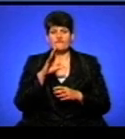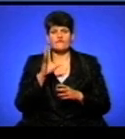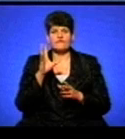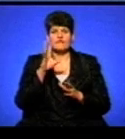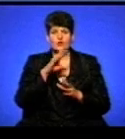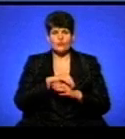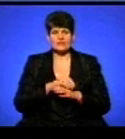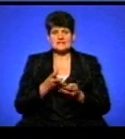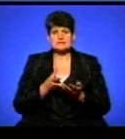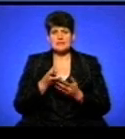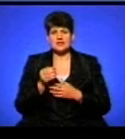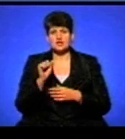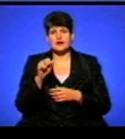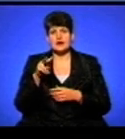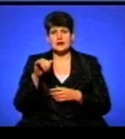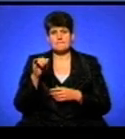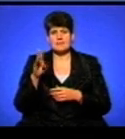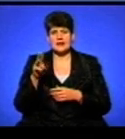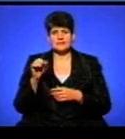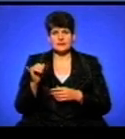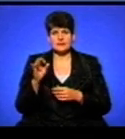аліменти на користь дитини.